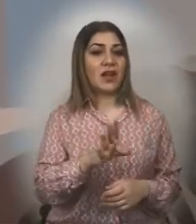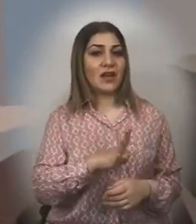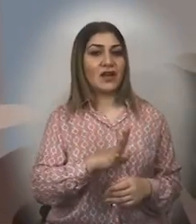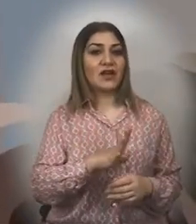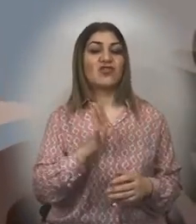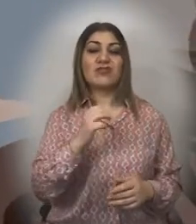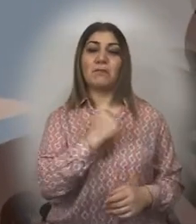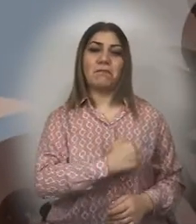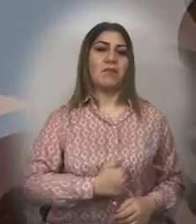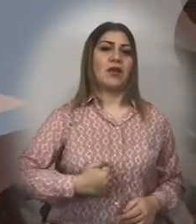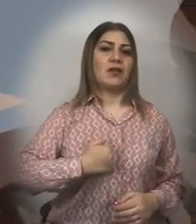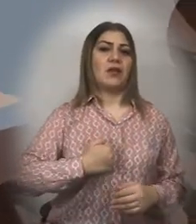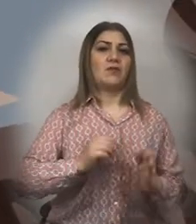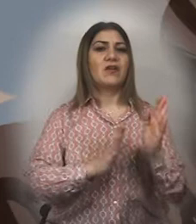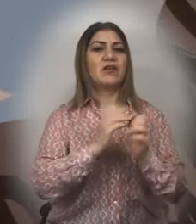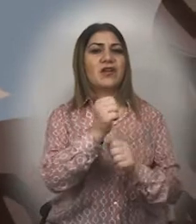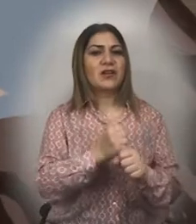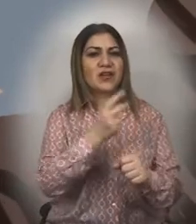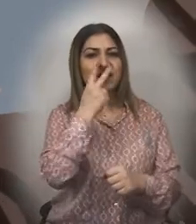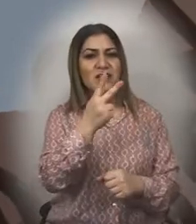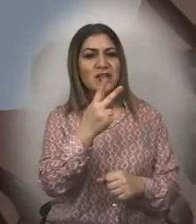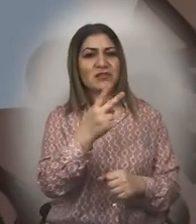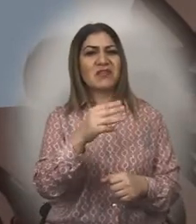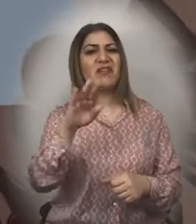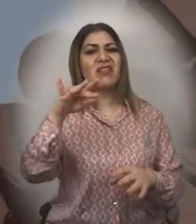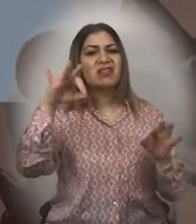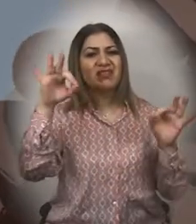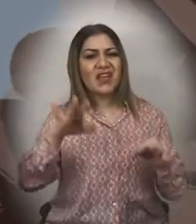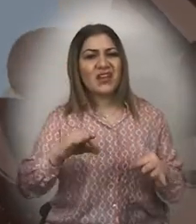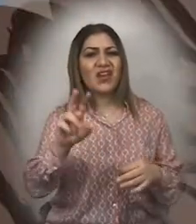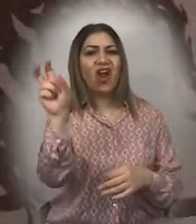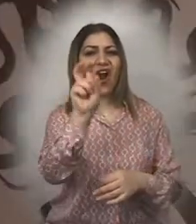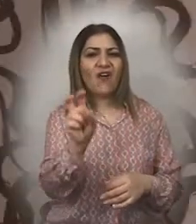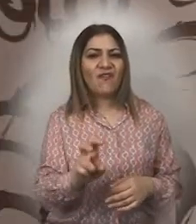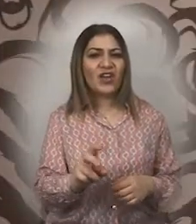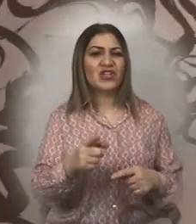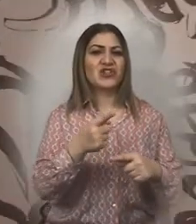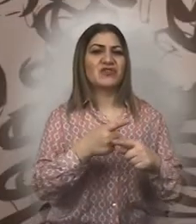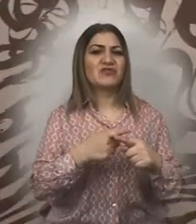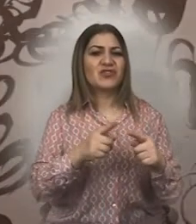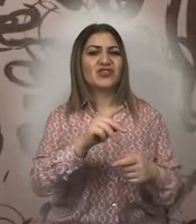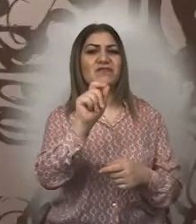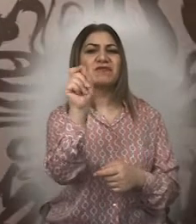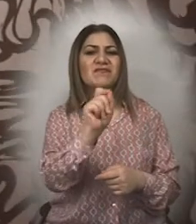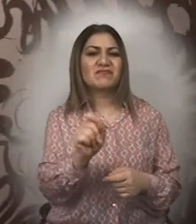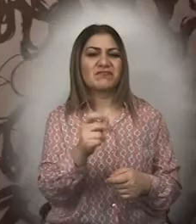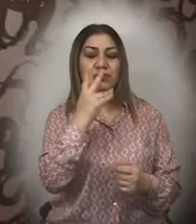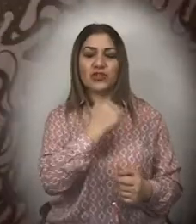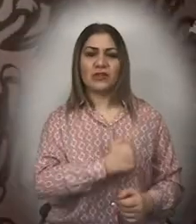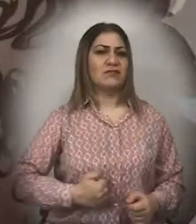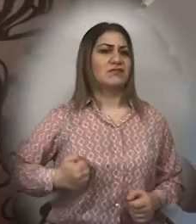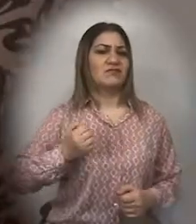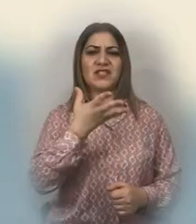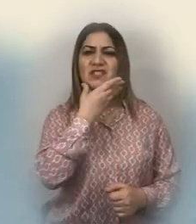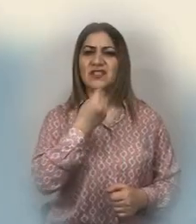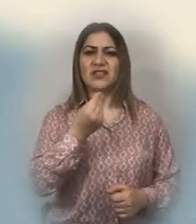տան աջակցությամբ այստեղ հիմնում դպրության կենտրոն։ Այստեղ նշված է, որ իշխան Բրոշյանը իր պապիկի հիշատակը